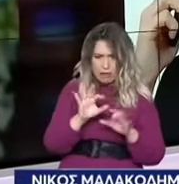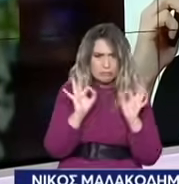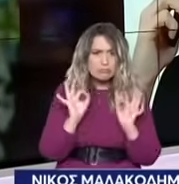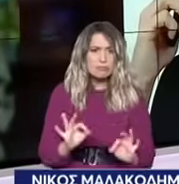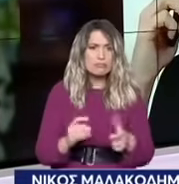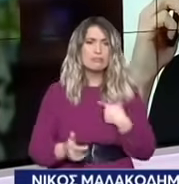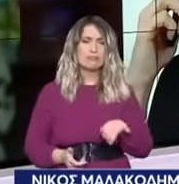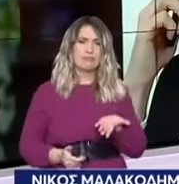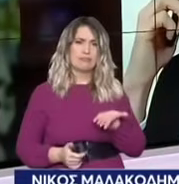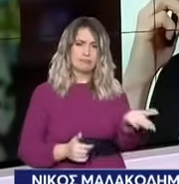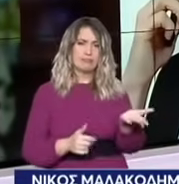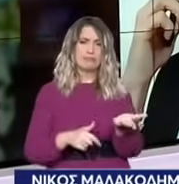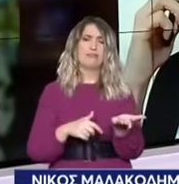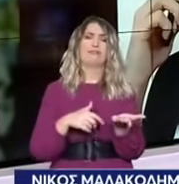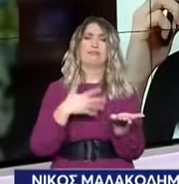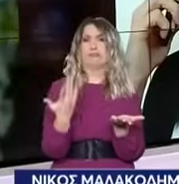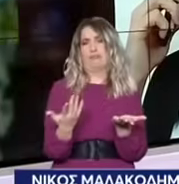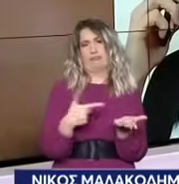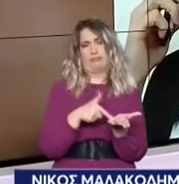Ήρθε η σήμανση να πάρει τα ακτινικά αποτυπώματα.